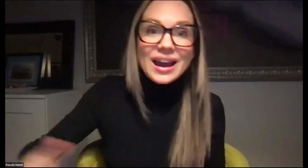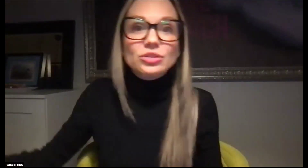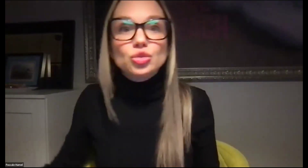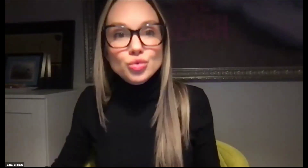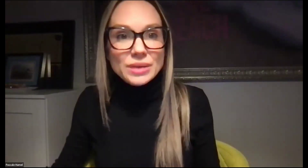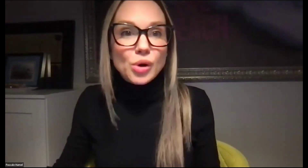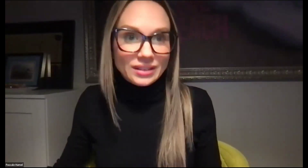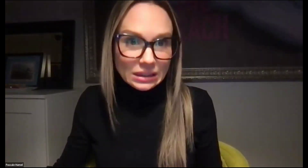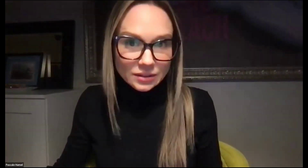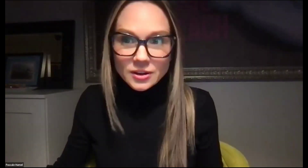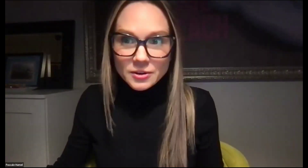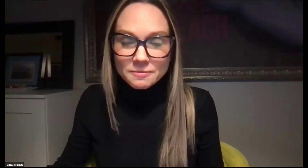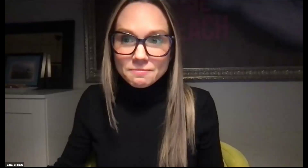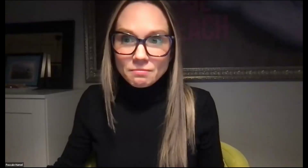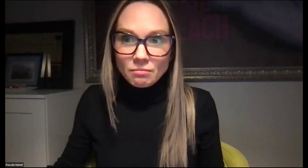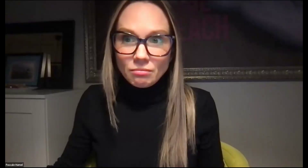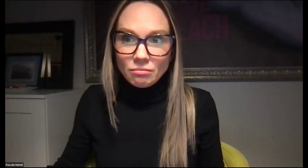qui va faire à tous les poitrines.